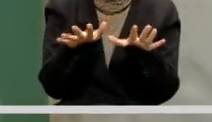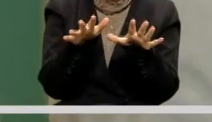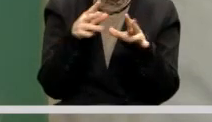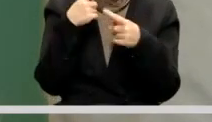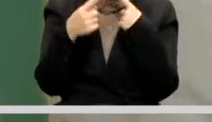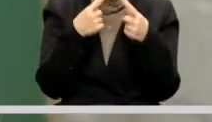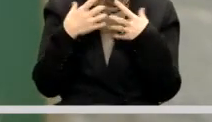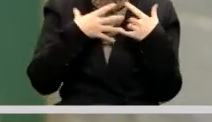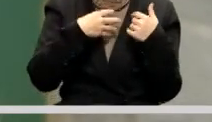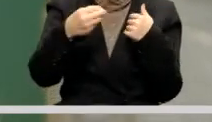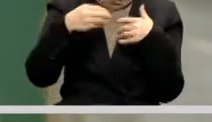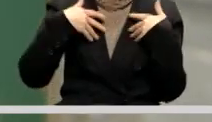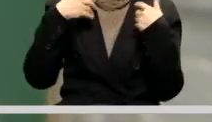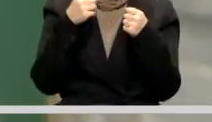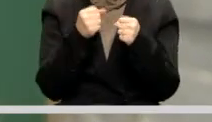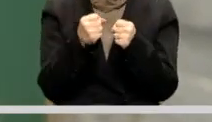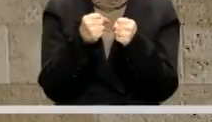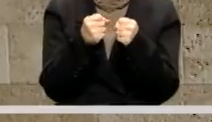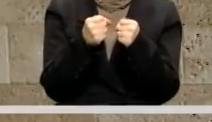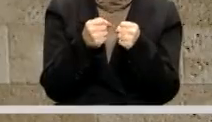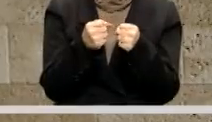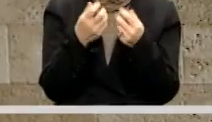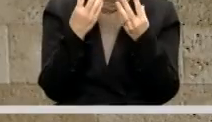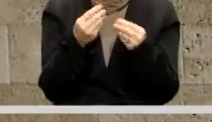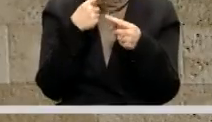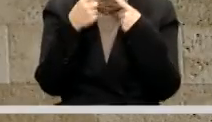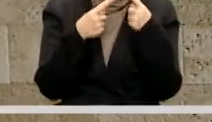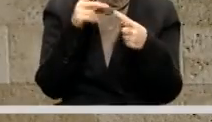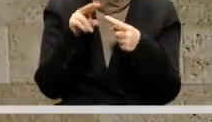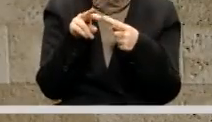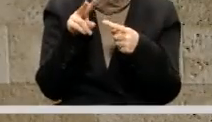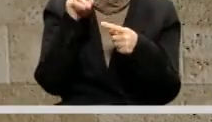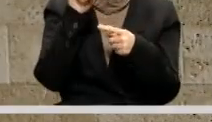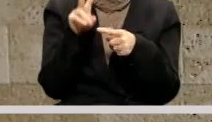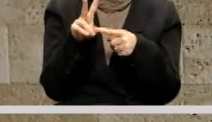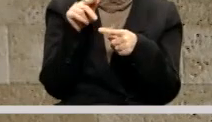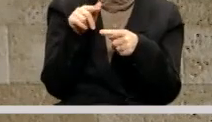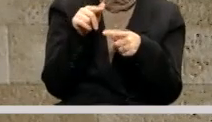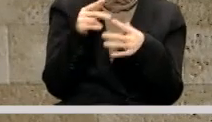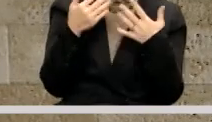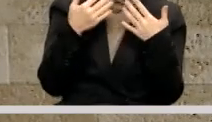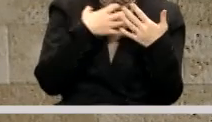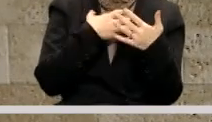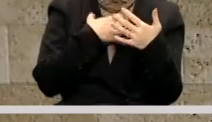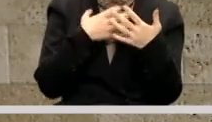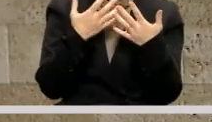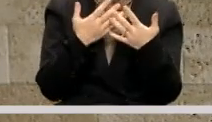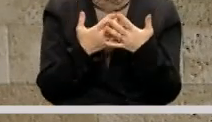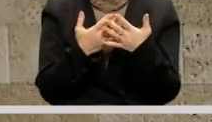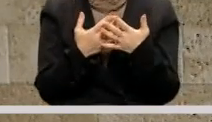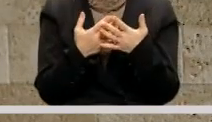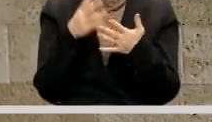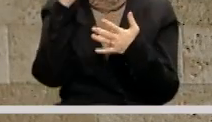ve uyku üzerine konuşulacak gibi görünüyor. Bunun sebeplerini bir tanesi de kendi benliğimizin farkına varmış olmamız